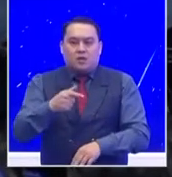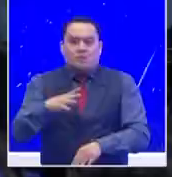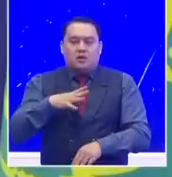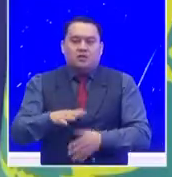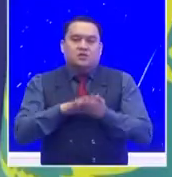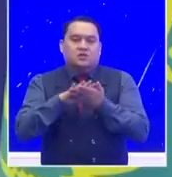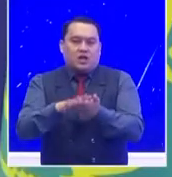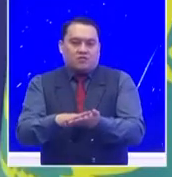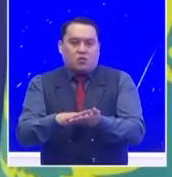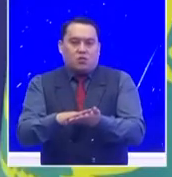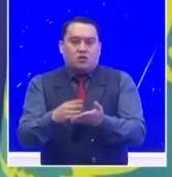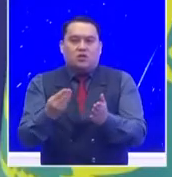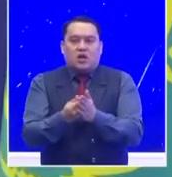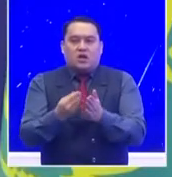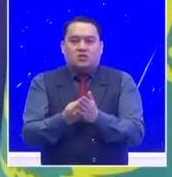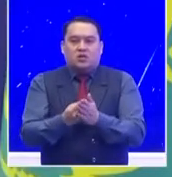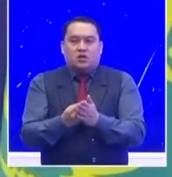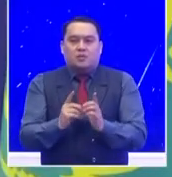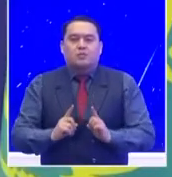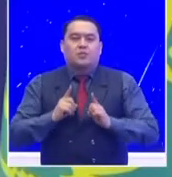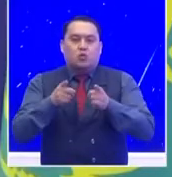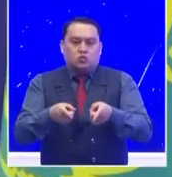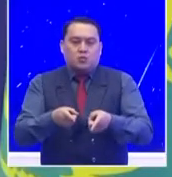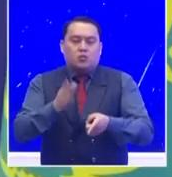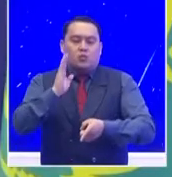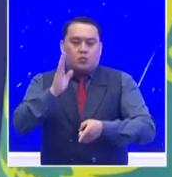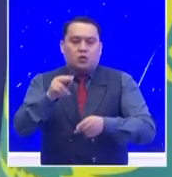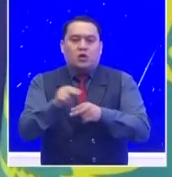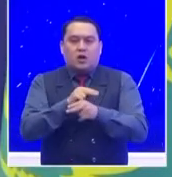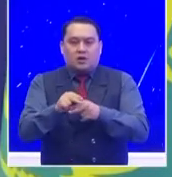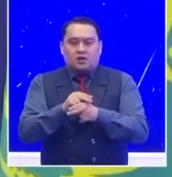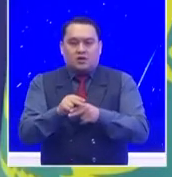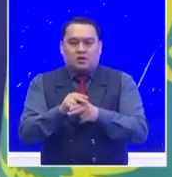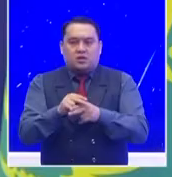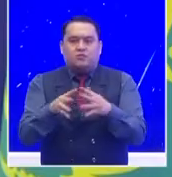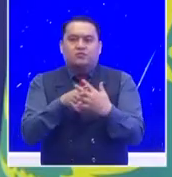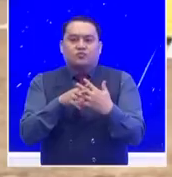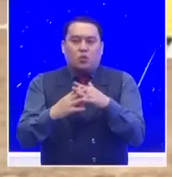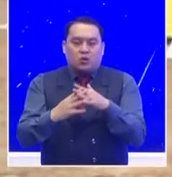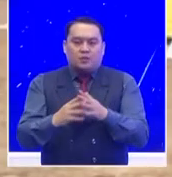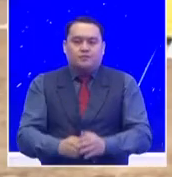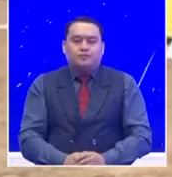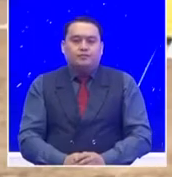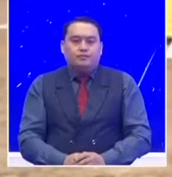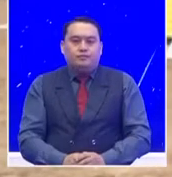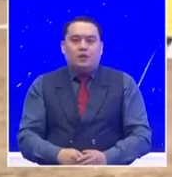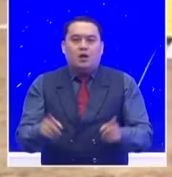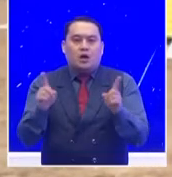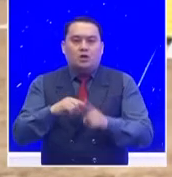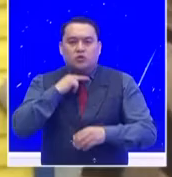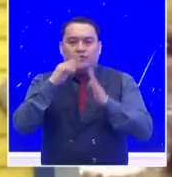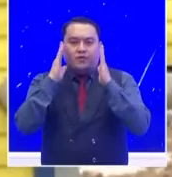подали заявку. Денежные средства уже предусмотрены. И мы отремонтируем уже в населенных пунктах. Особого внимания